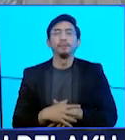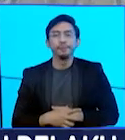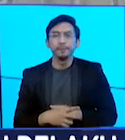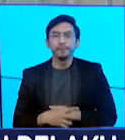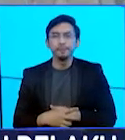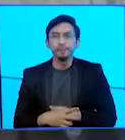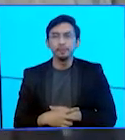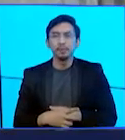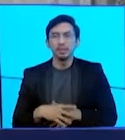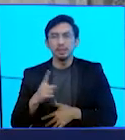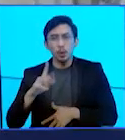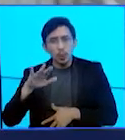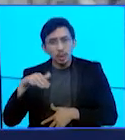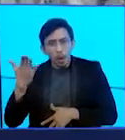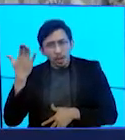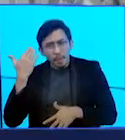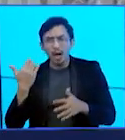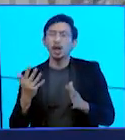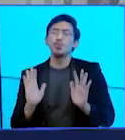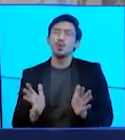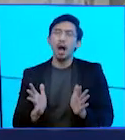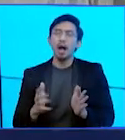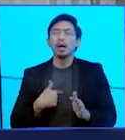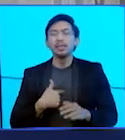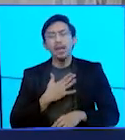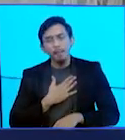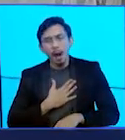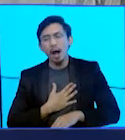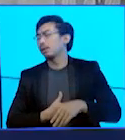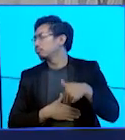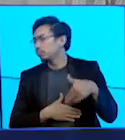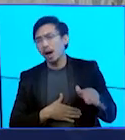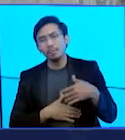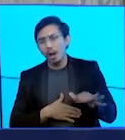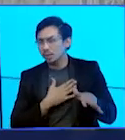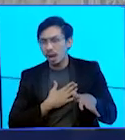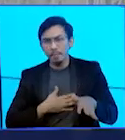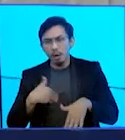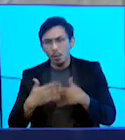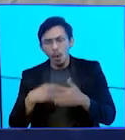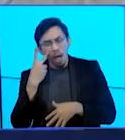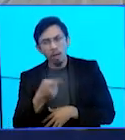setahun lalu kita memaafkan, sabar, tenang. Tapi makin kesini kok